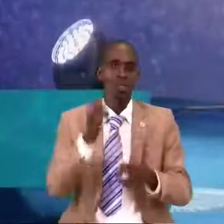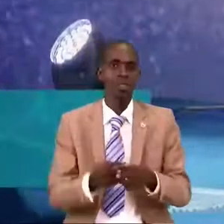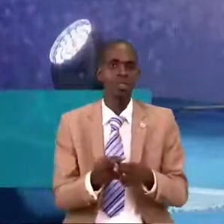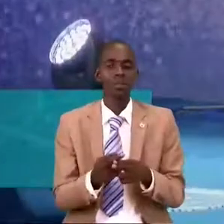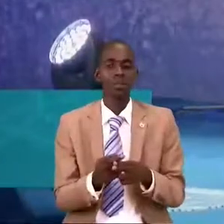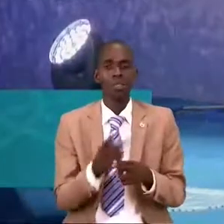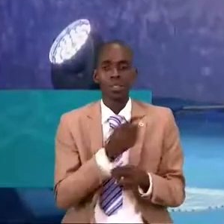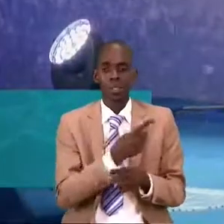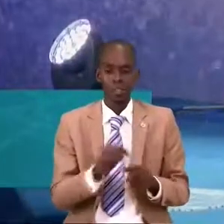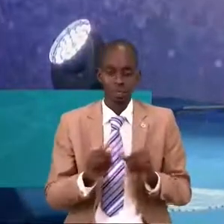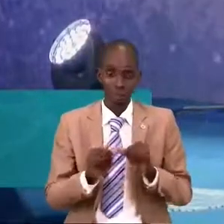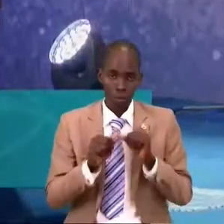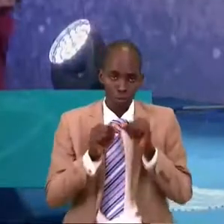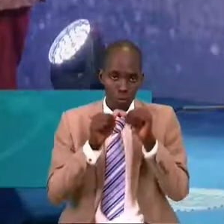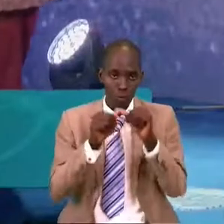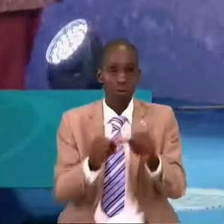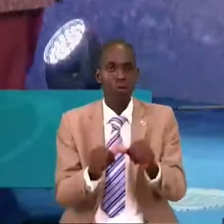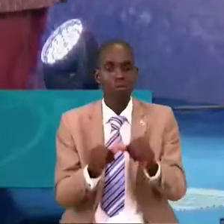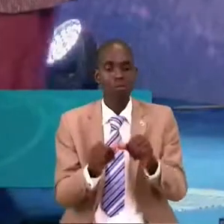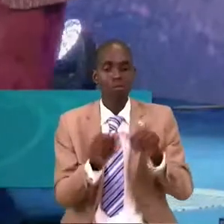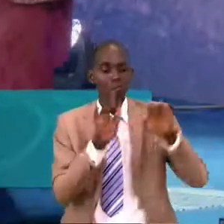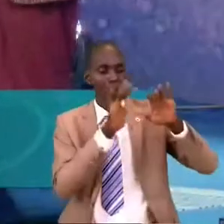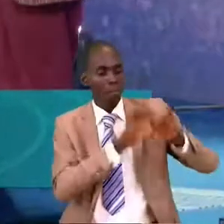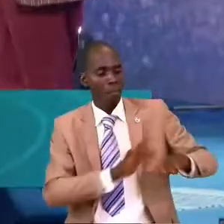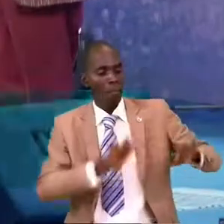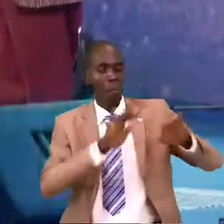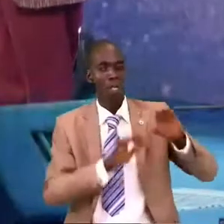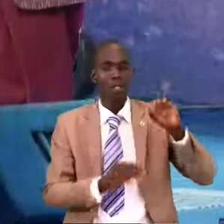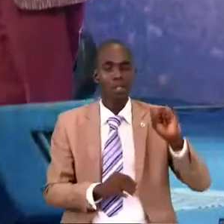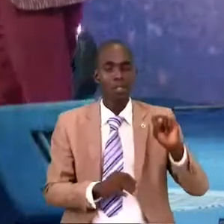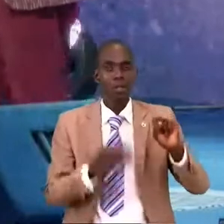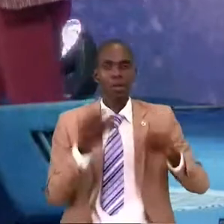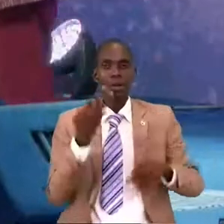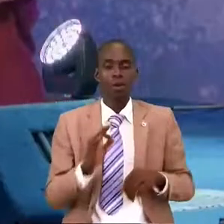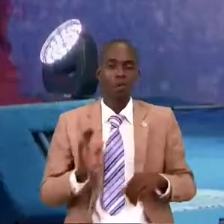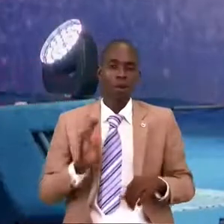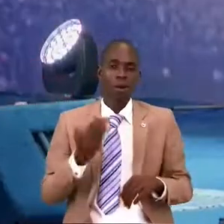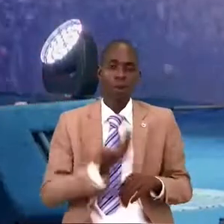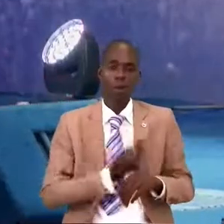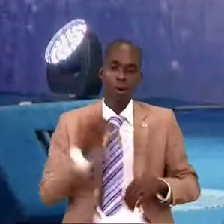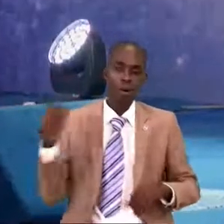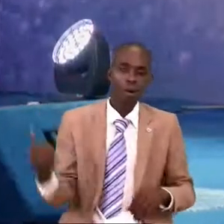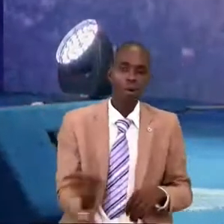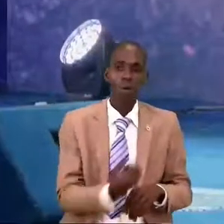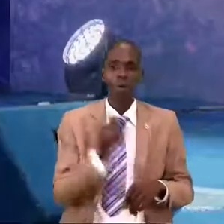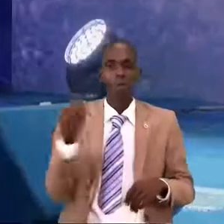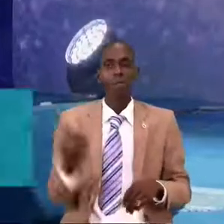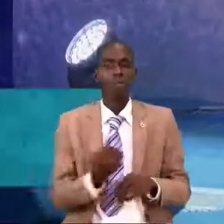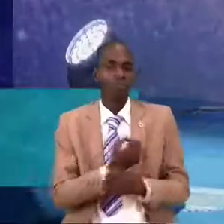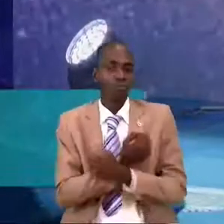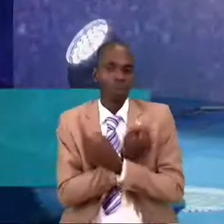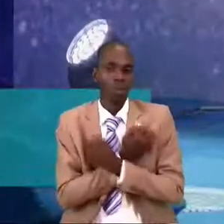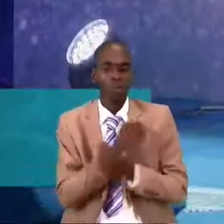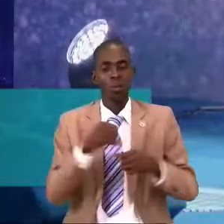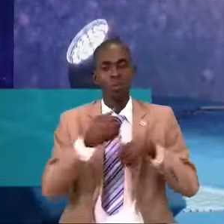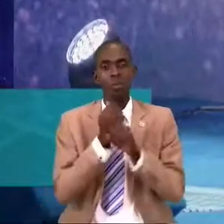Créateur, toujours compatissant. Trois choses à considérer. Premièrement, la rédemption et le